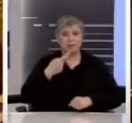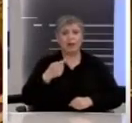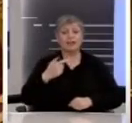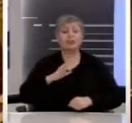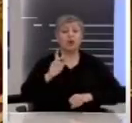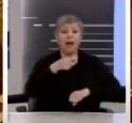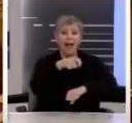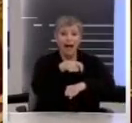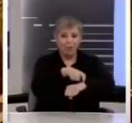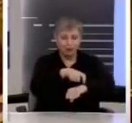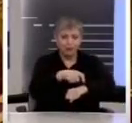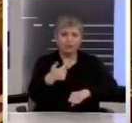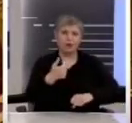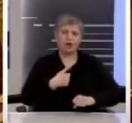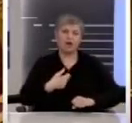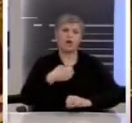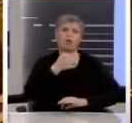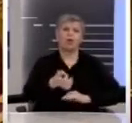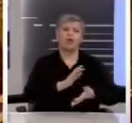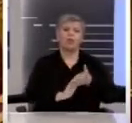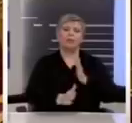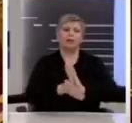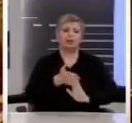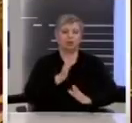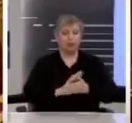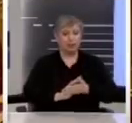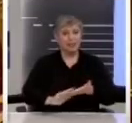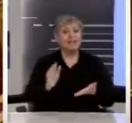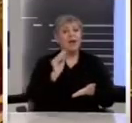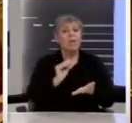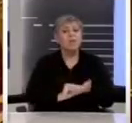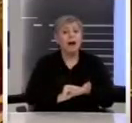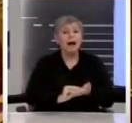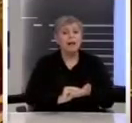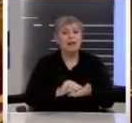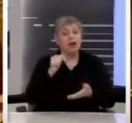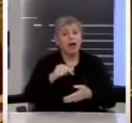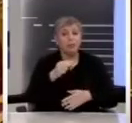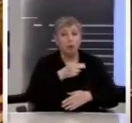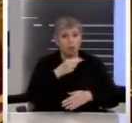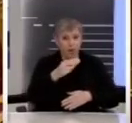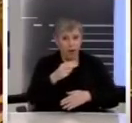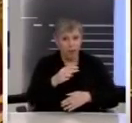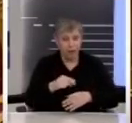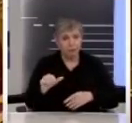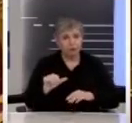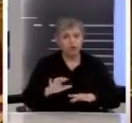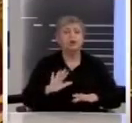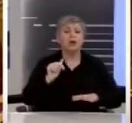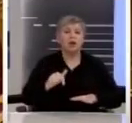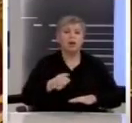Τώρα εδώ μέσα θα μιλήσω εγώ, αφού ξαναφέρατε το θέμα. Σας παρακαλώ πάρα πολύ. Σας παρακαλώ πάρα